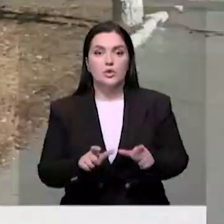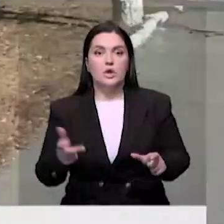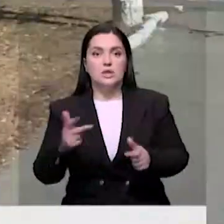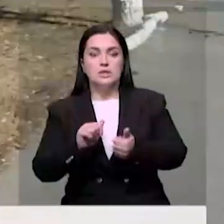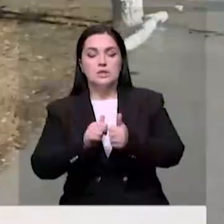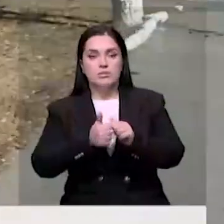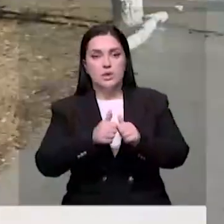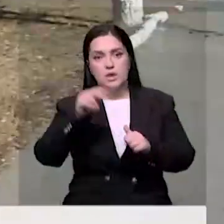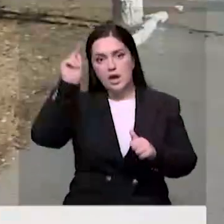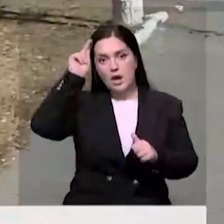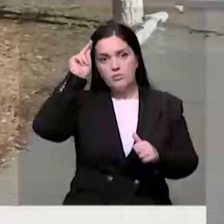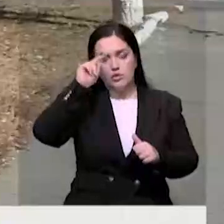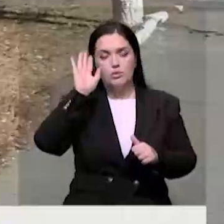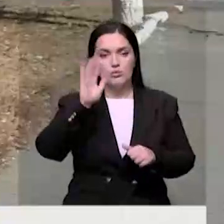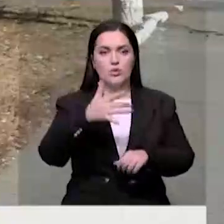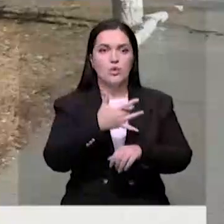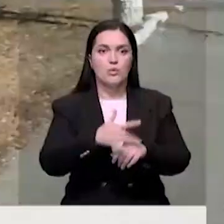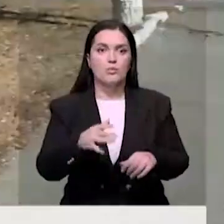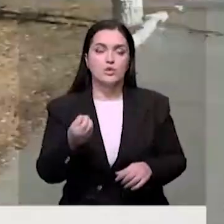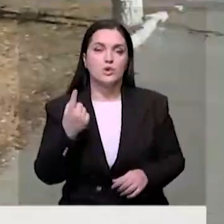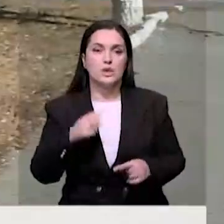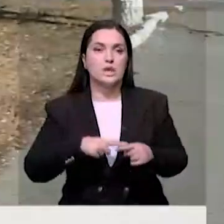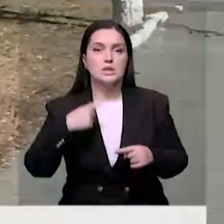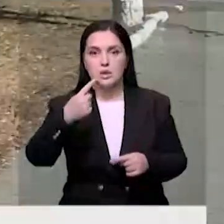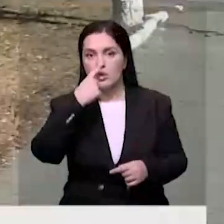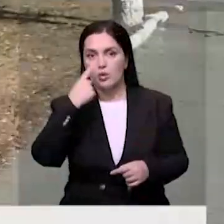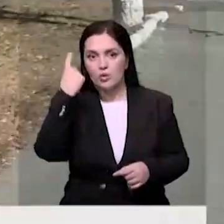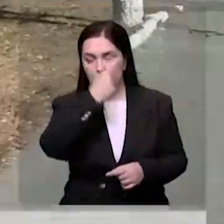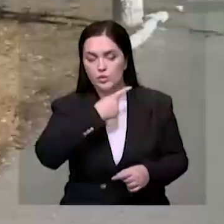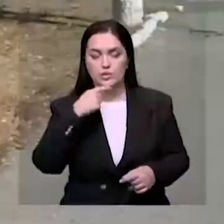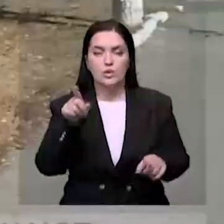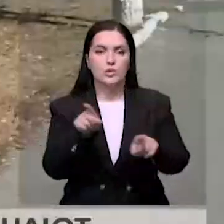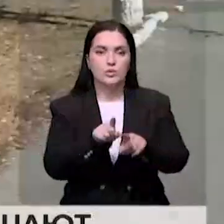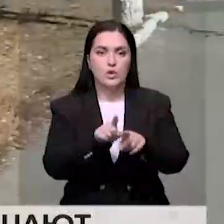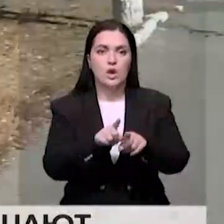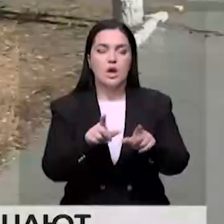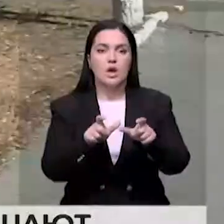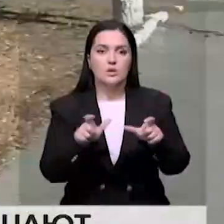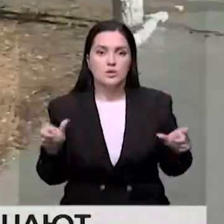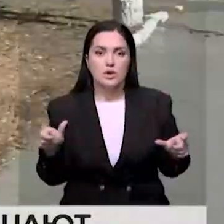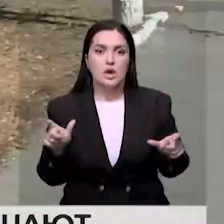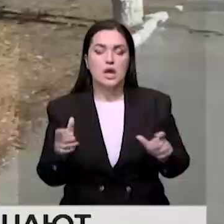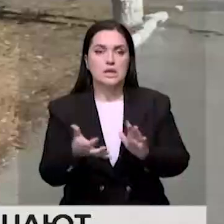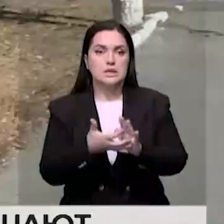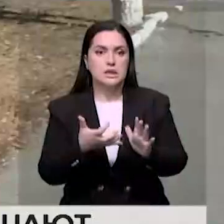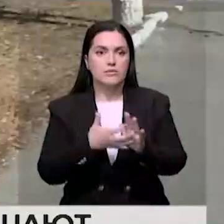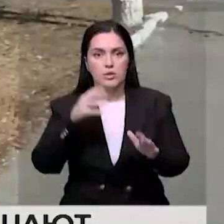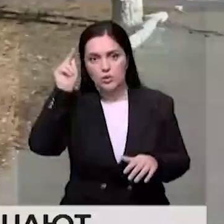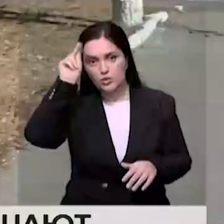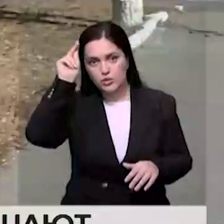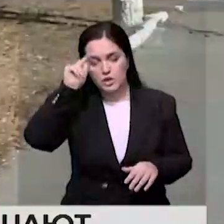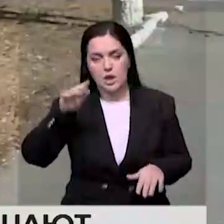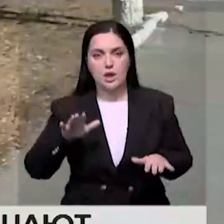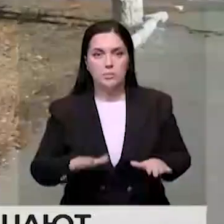обучение ликвидируем в этом году. Еще в одной на следующий год. То же самое и с аварийными школами. Что касается дефицита ученических